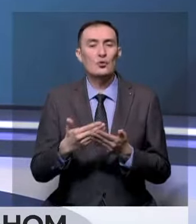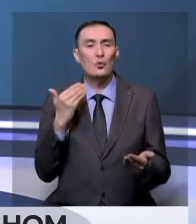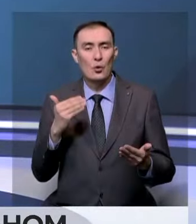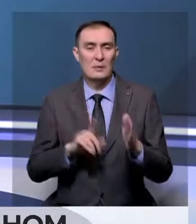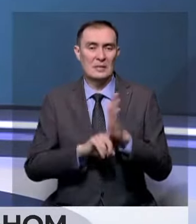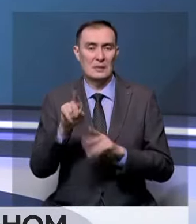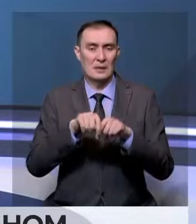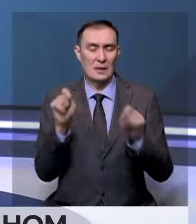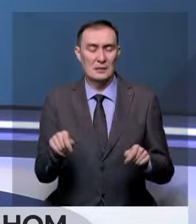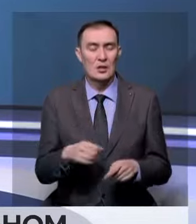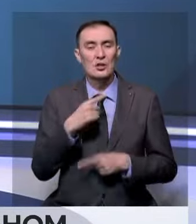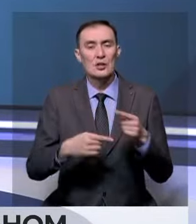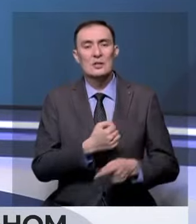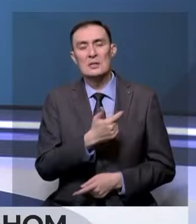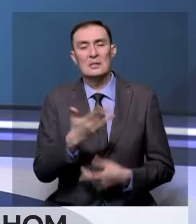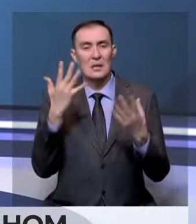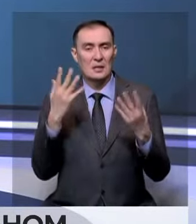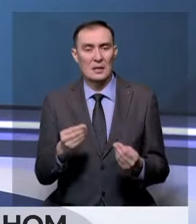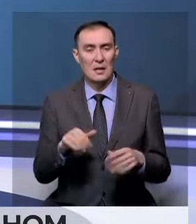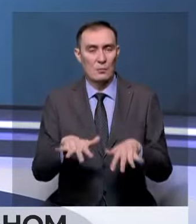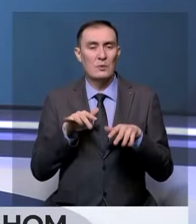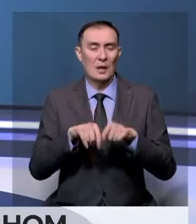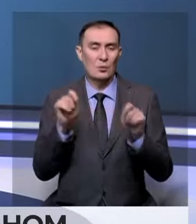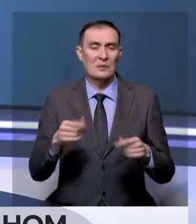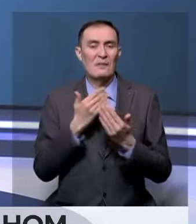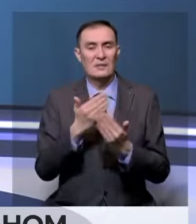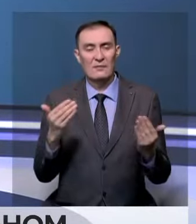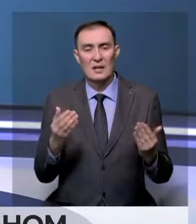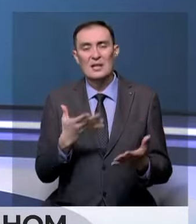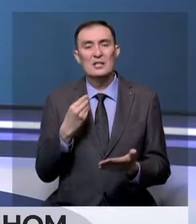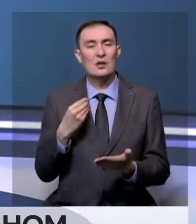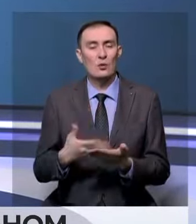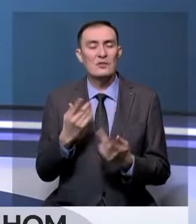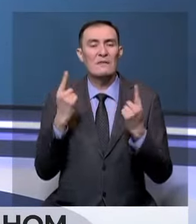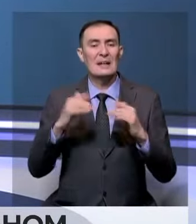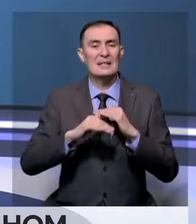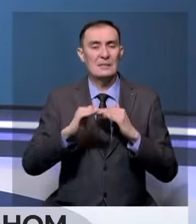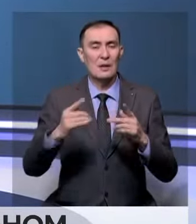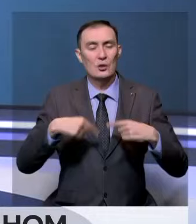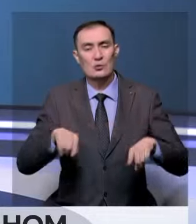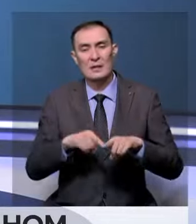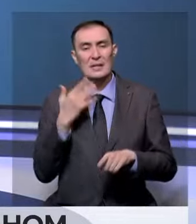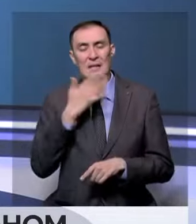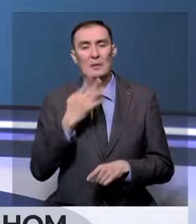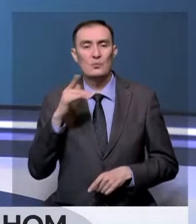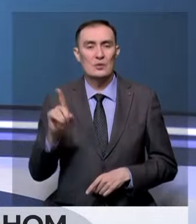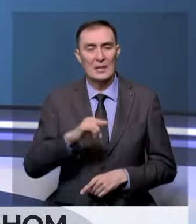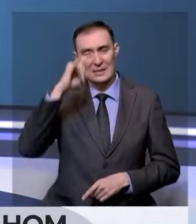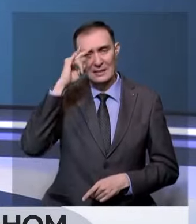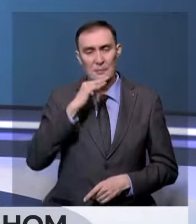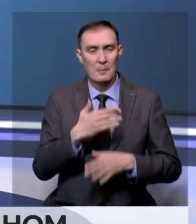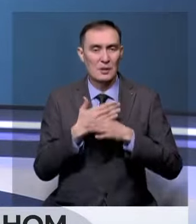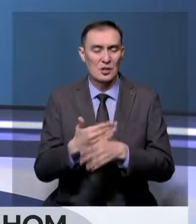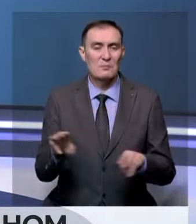своей презентации. Через несколько дней для публики откроется выставка «Сокровища Великой Степи», организованная Национальным музеем Казахстана